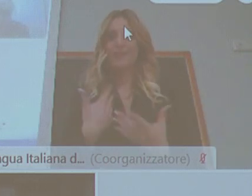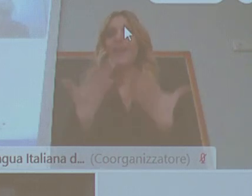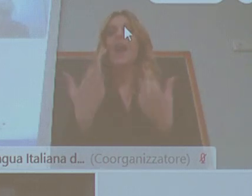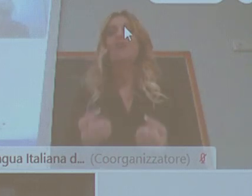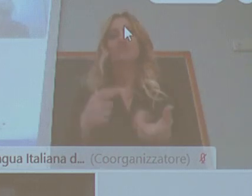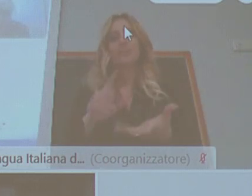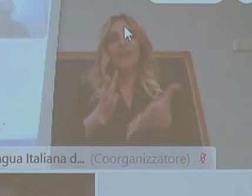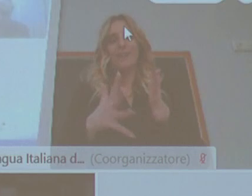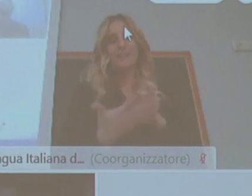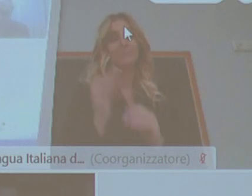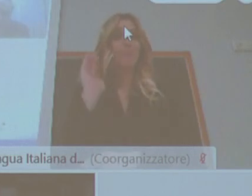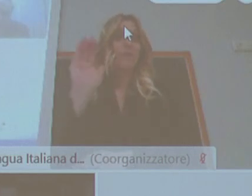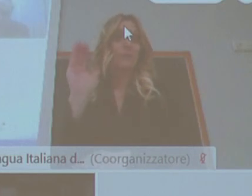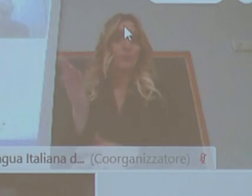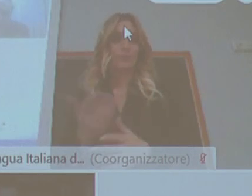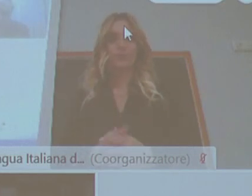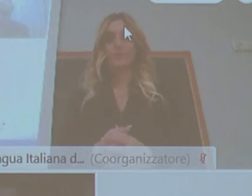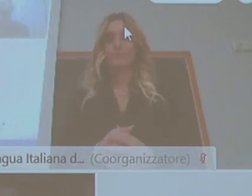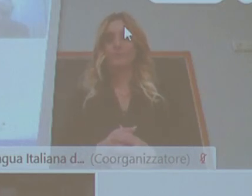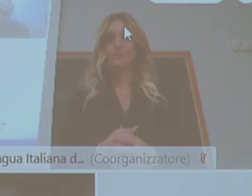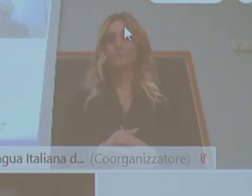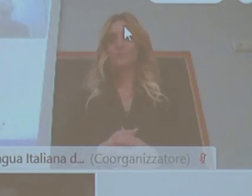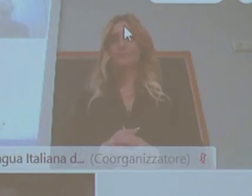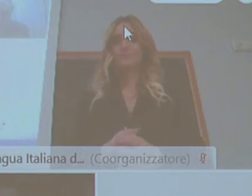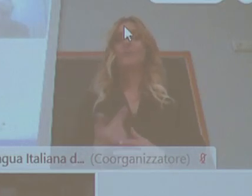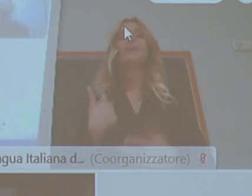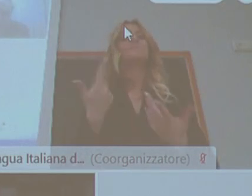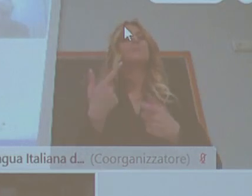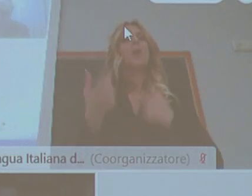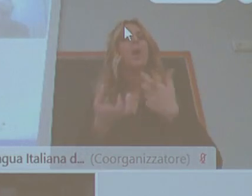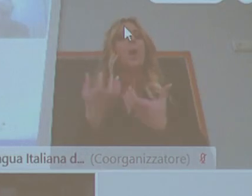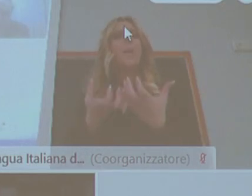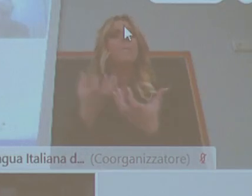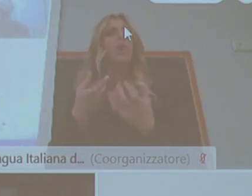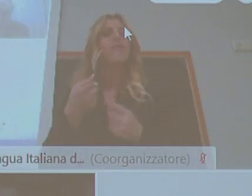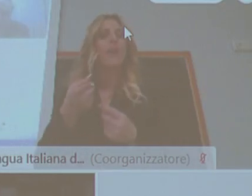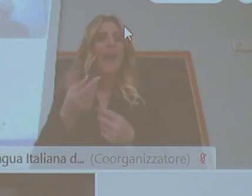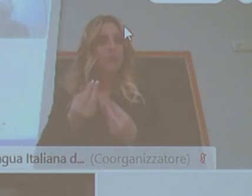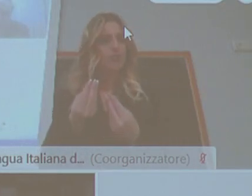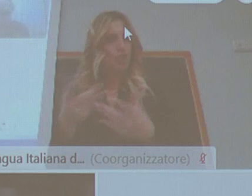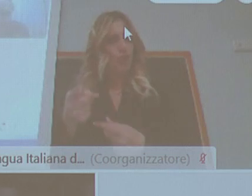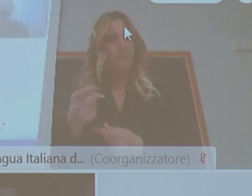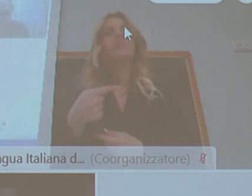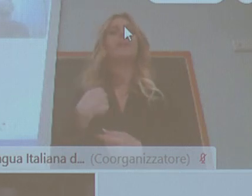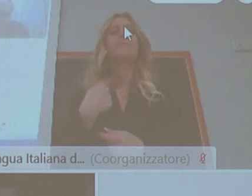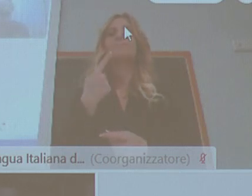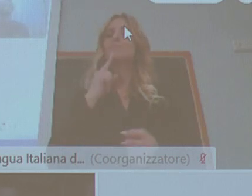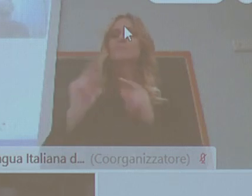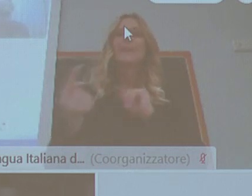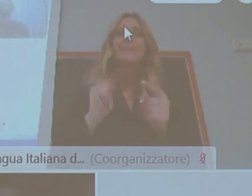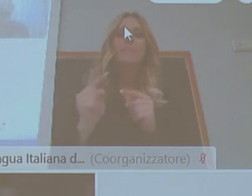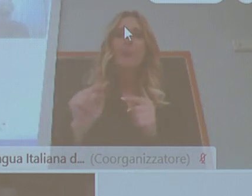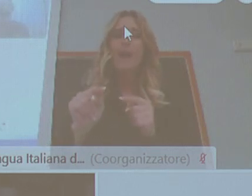alla modernità. Dicevo, raccogliamo allora questa sua provocazione al dibattito sul potenziamento, a